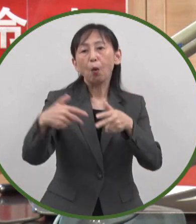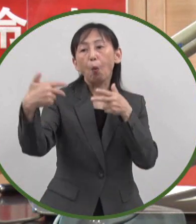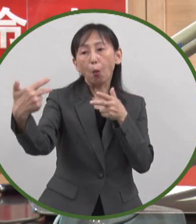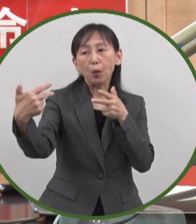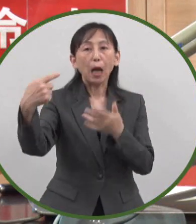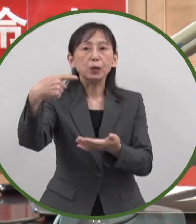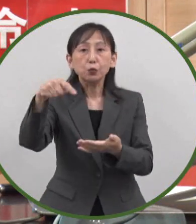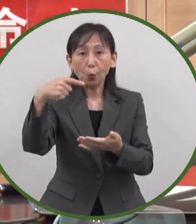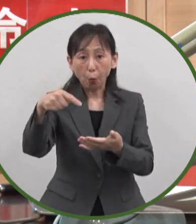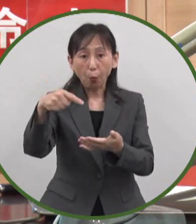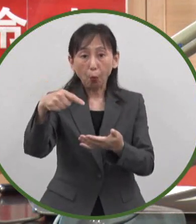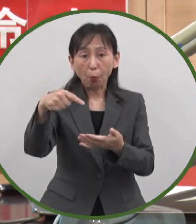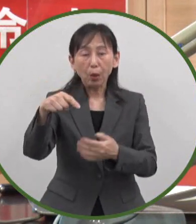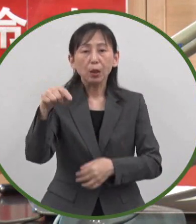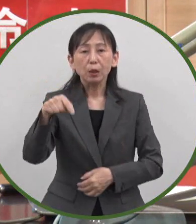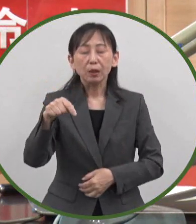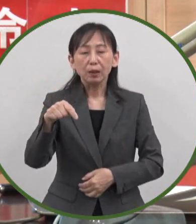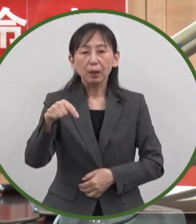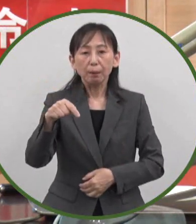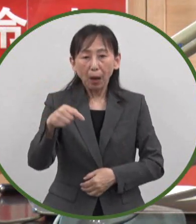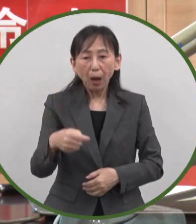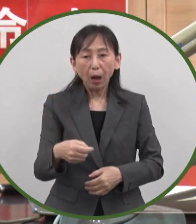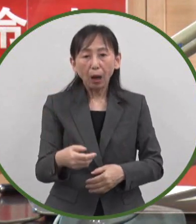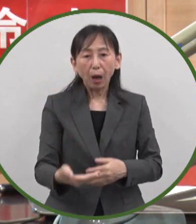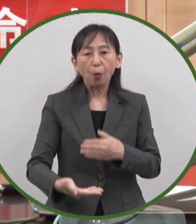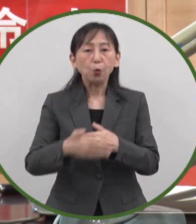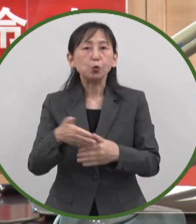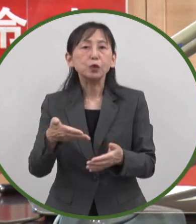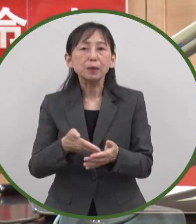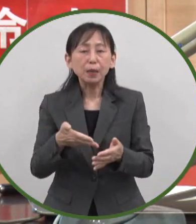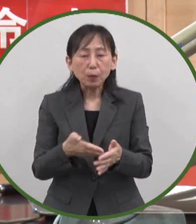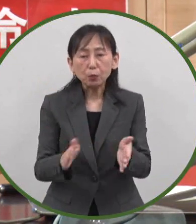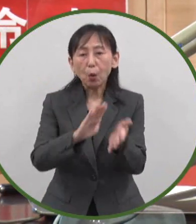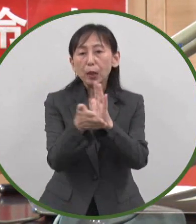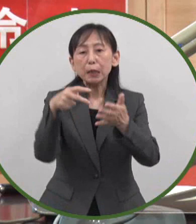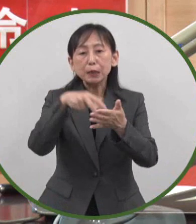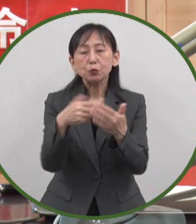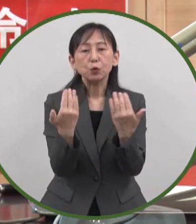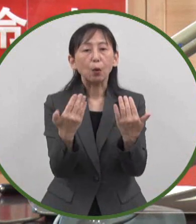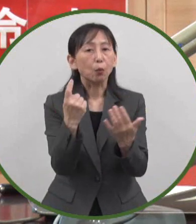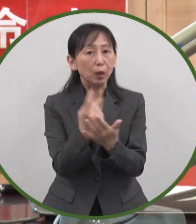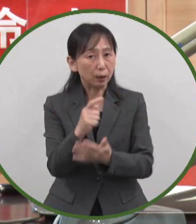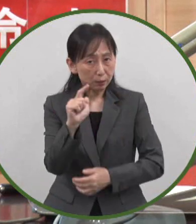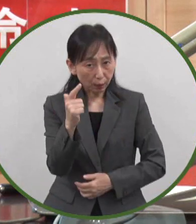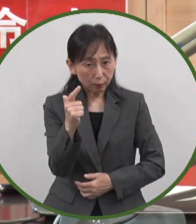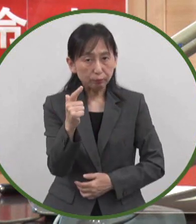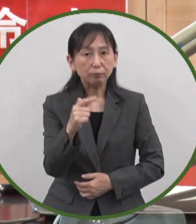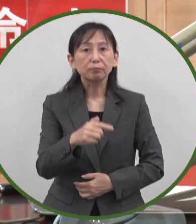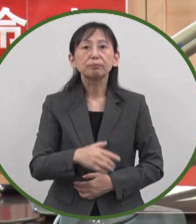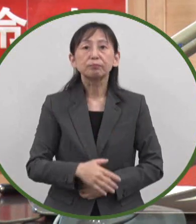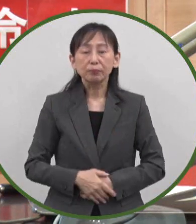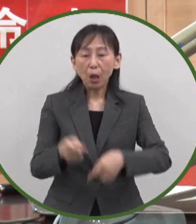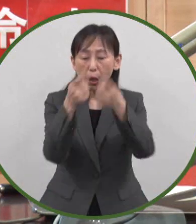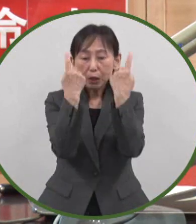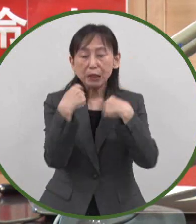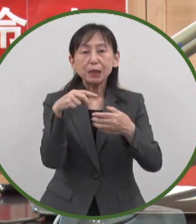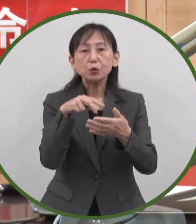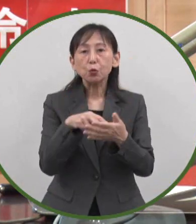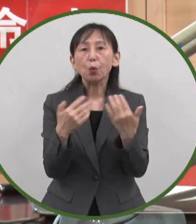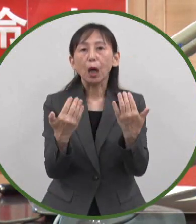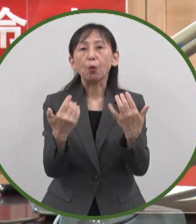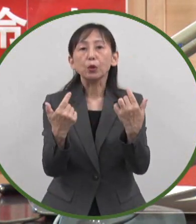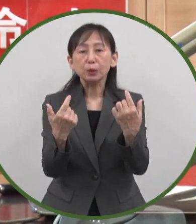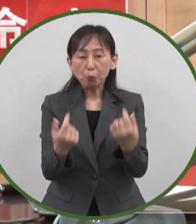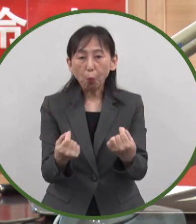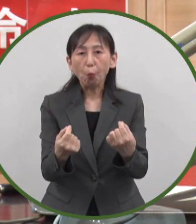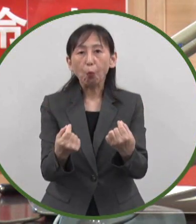と、あこれちなみに県立学校だけではありませんけれども、あの私立の学校にも同